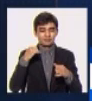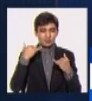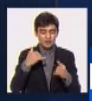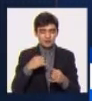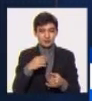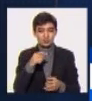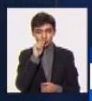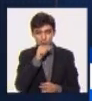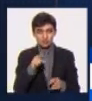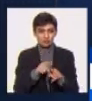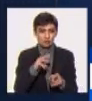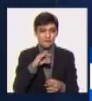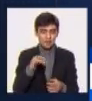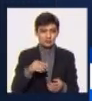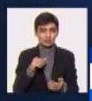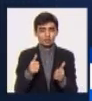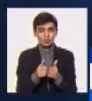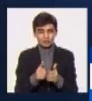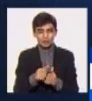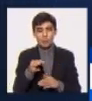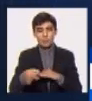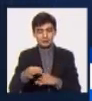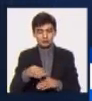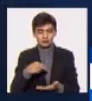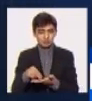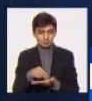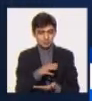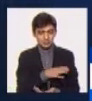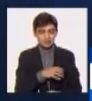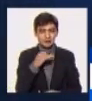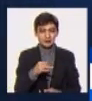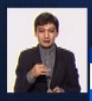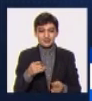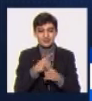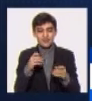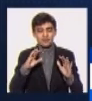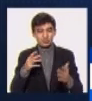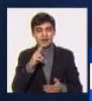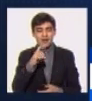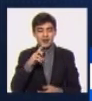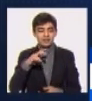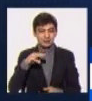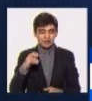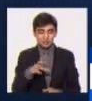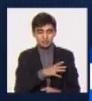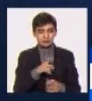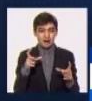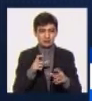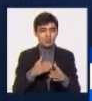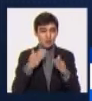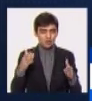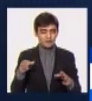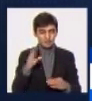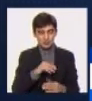значимые товары в основном закупают из соседних областей страны. Даже в случае объявления карантина в мегаполисе гипермаркеты и